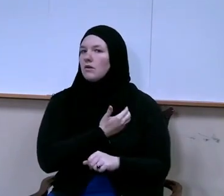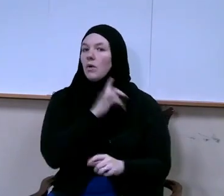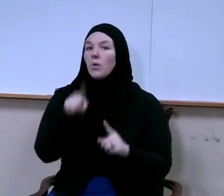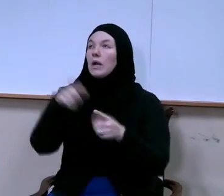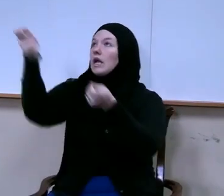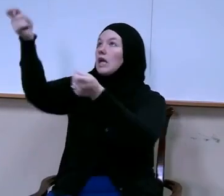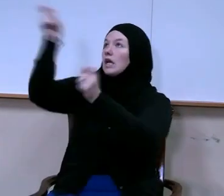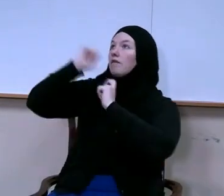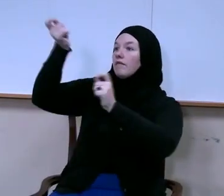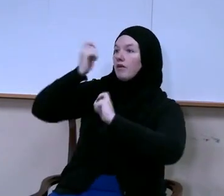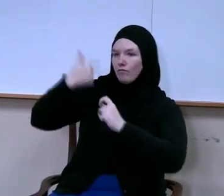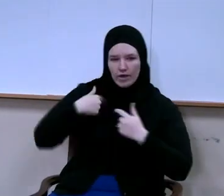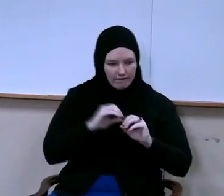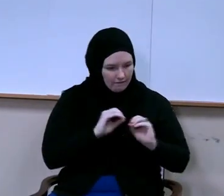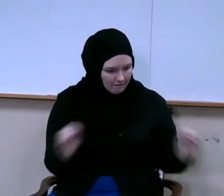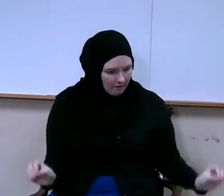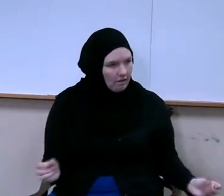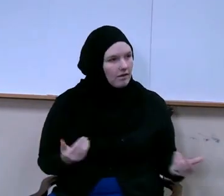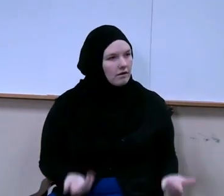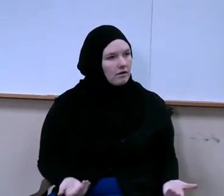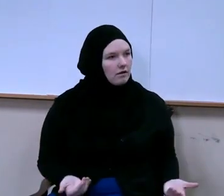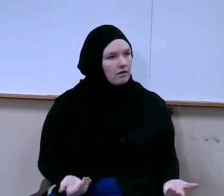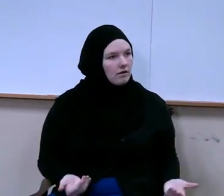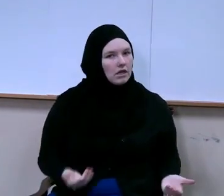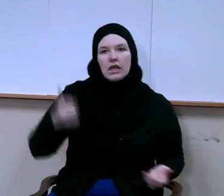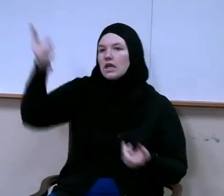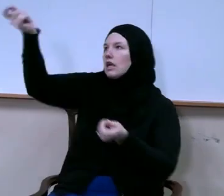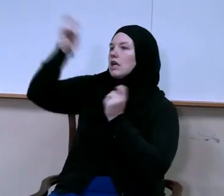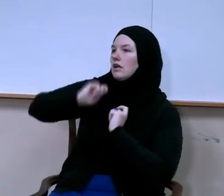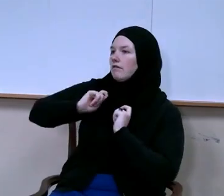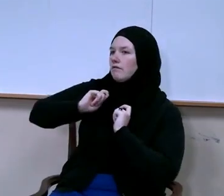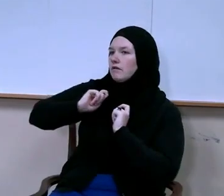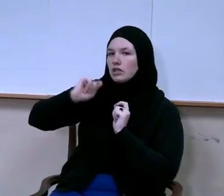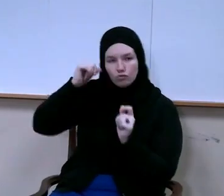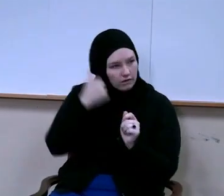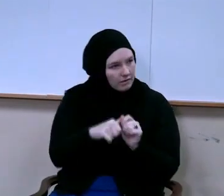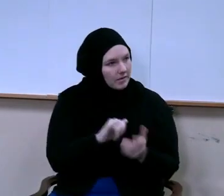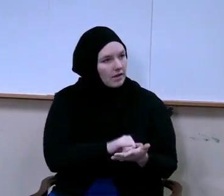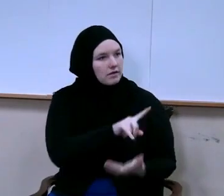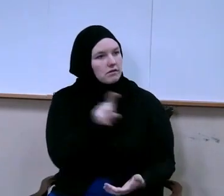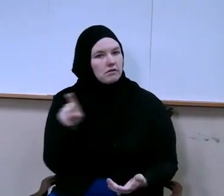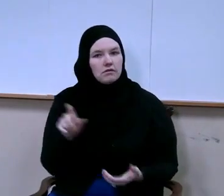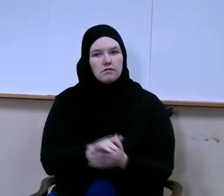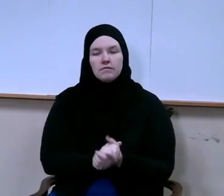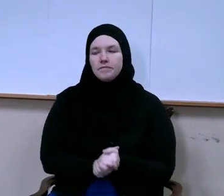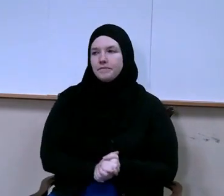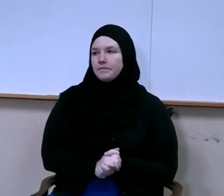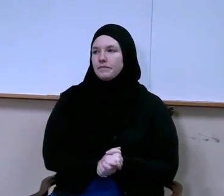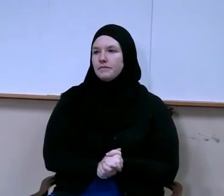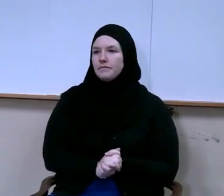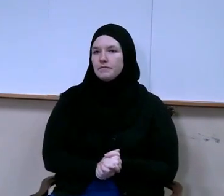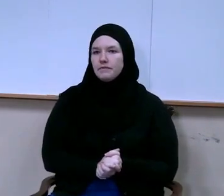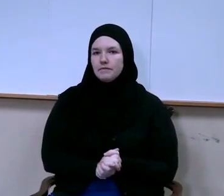us when we had nothing, when we were nothing? هل أتى على الإنسان حين من